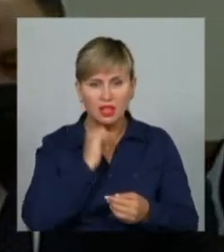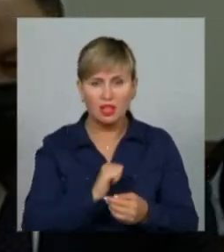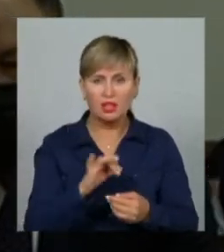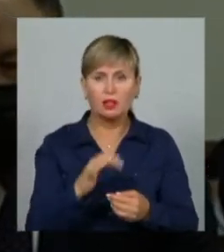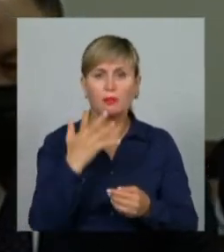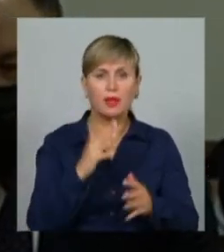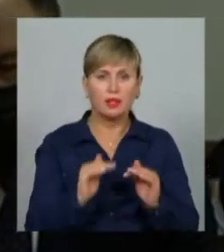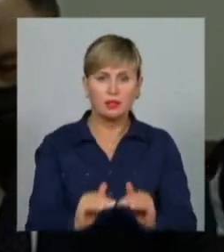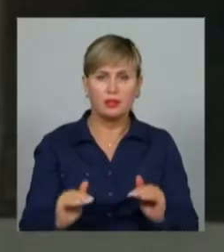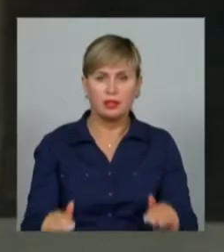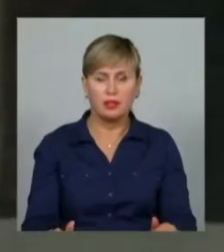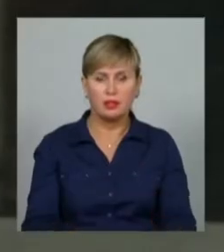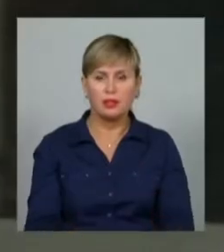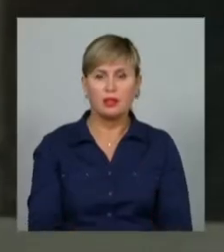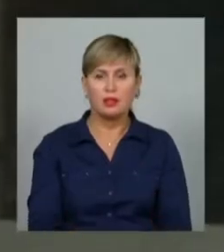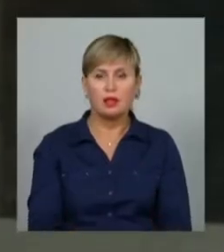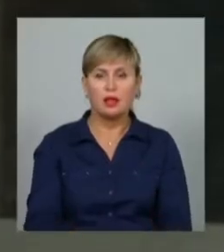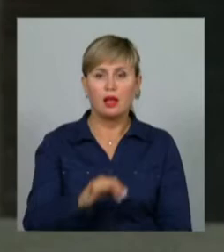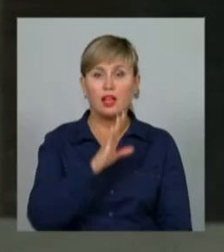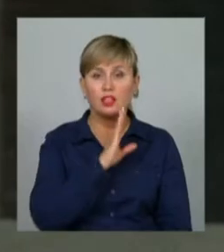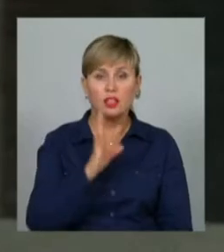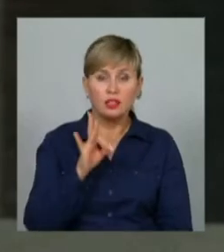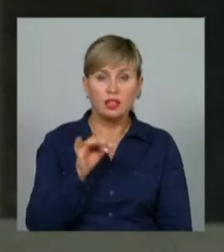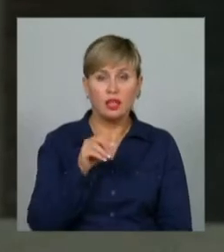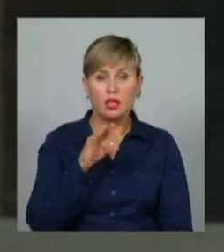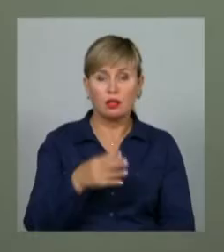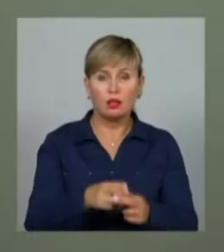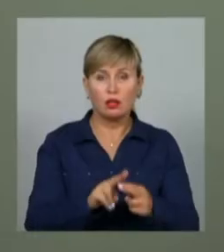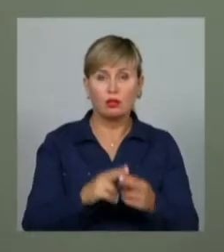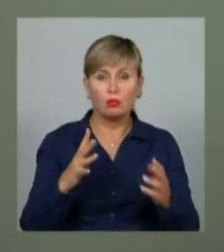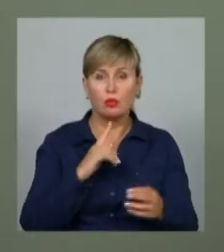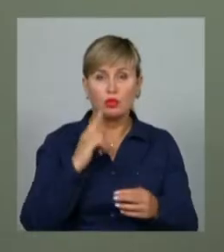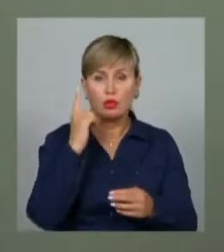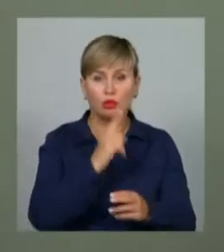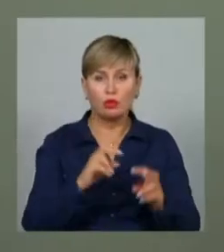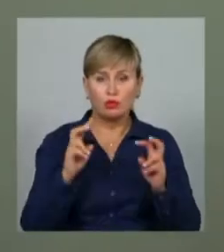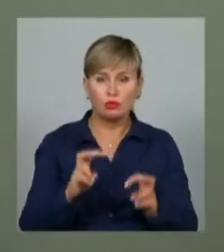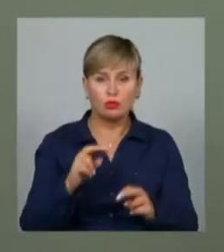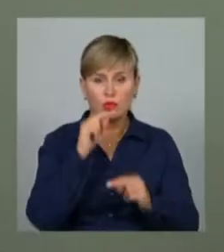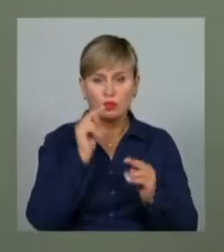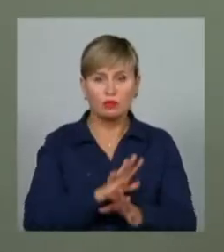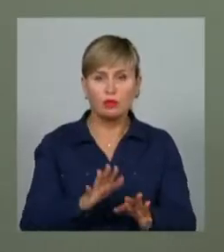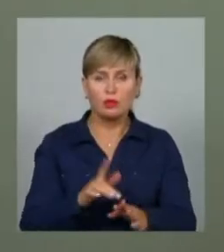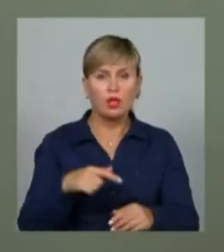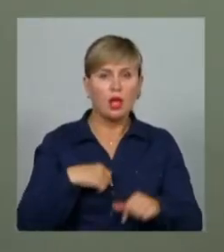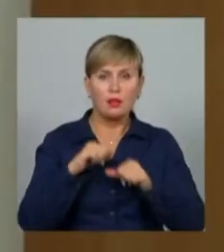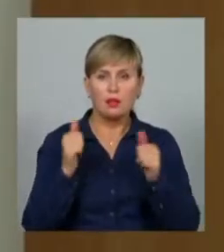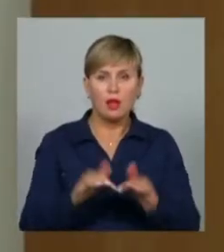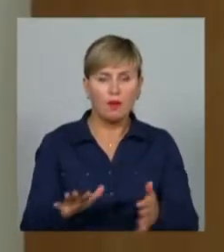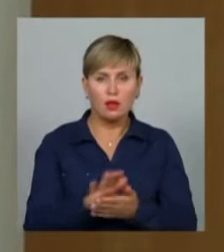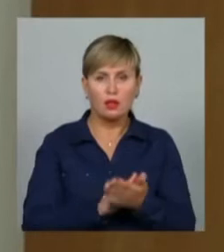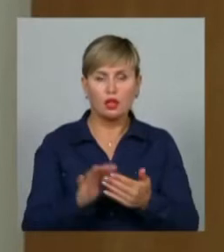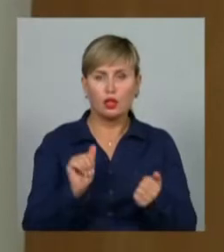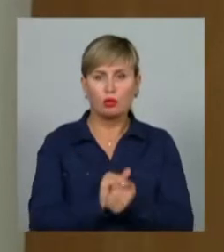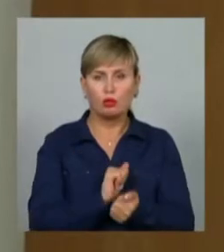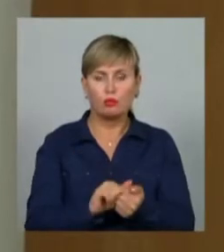пятеро несовершеннолетних детей. А вот риэлтор Нурай Малданыш, которая больше года сидит в СИЗО, вину не признала. По ее словам, она не оформляла никаких документов.